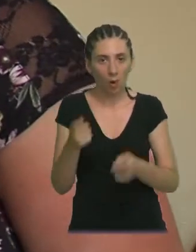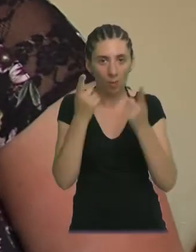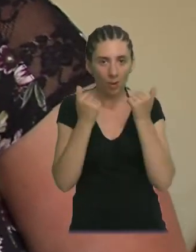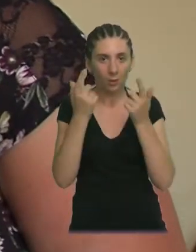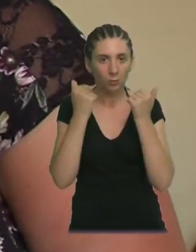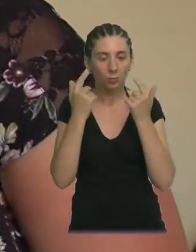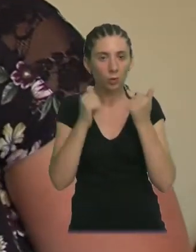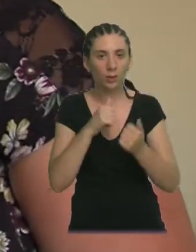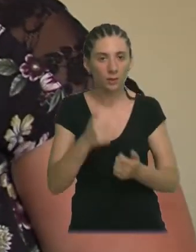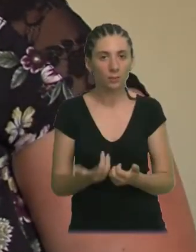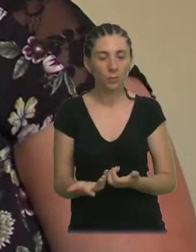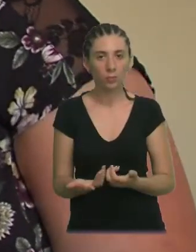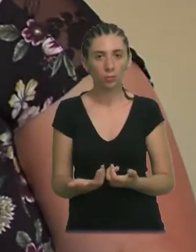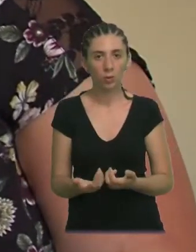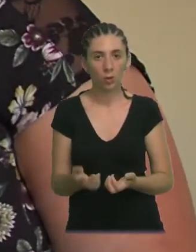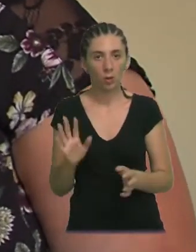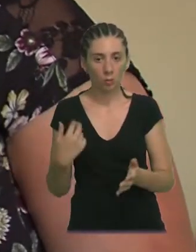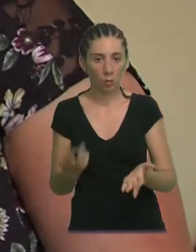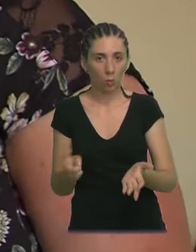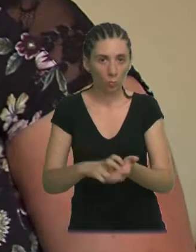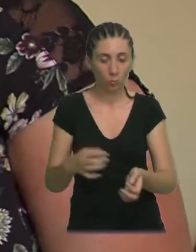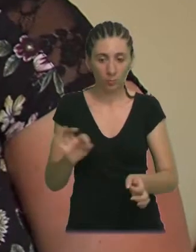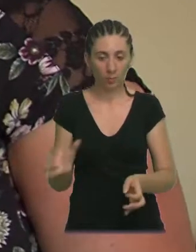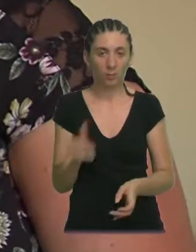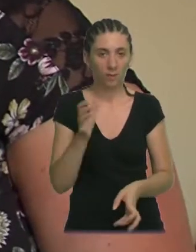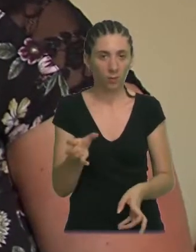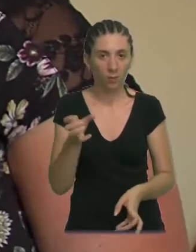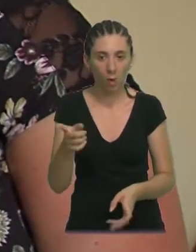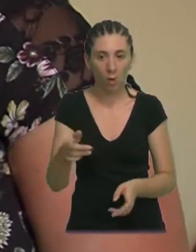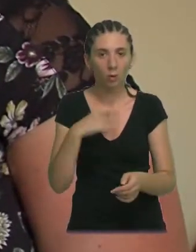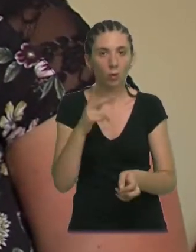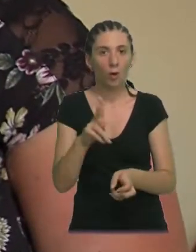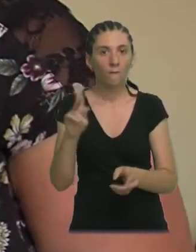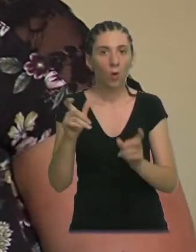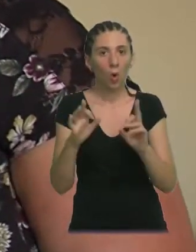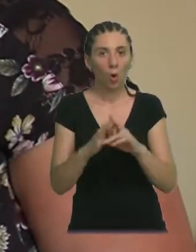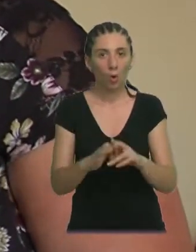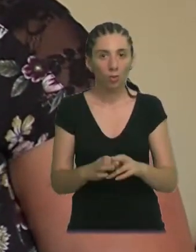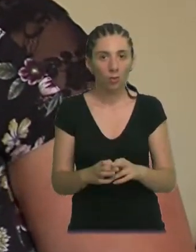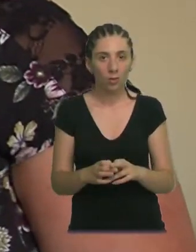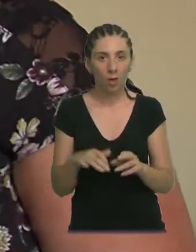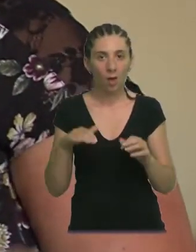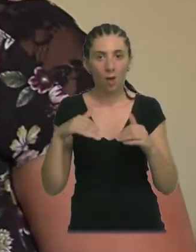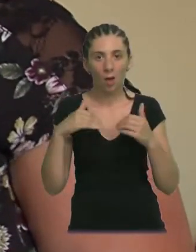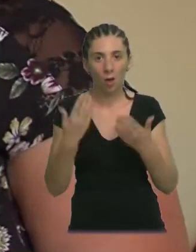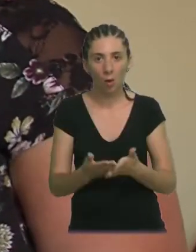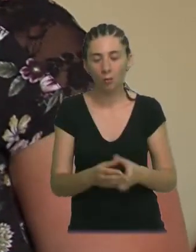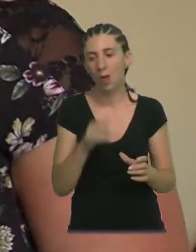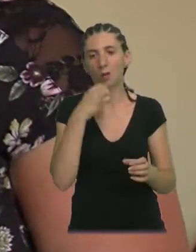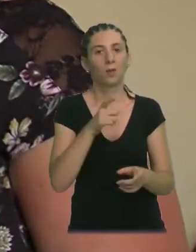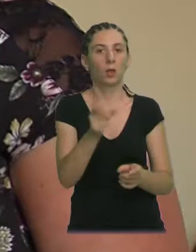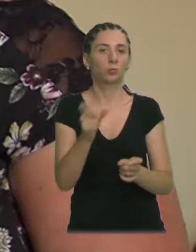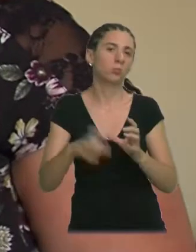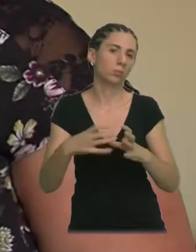počela plakat, ne može. Ustaću se, daću joj vode. I rekla je tada voda i iza te vode su se počele